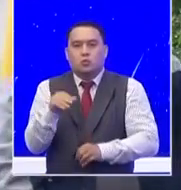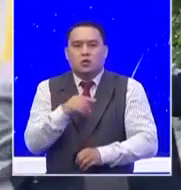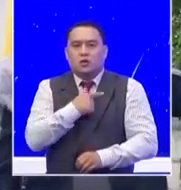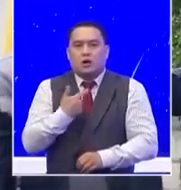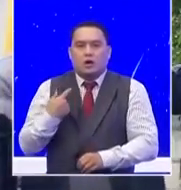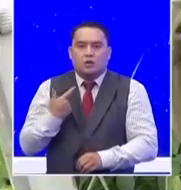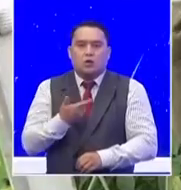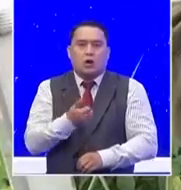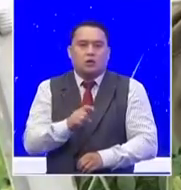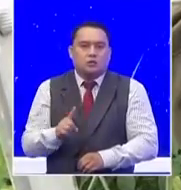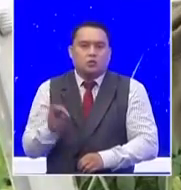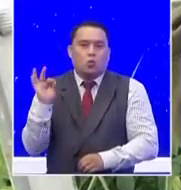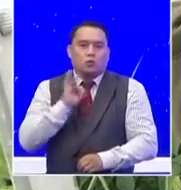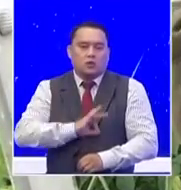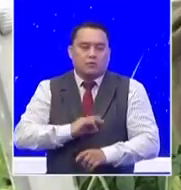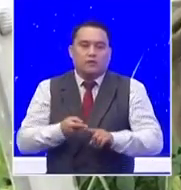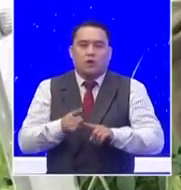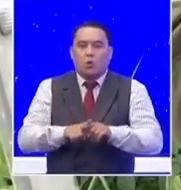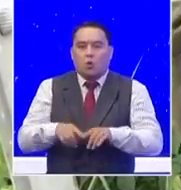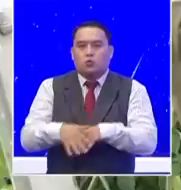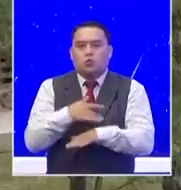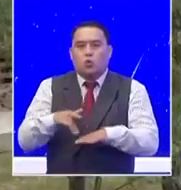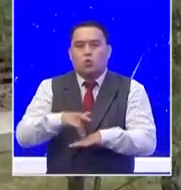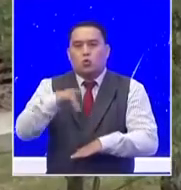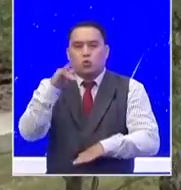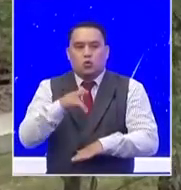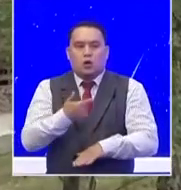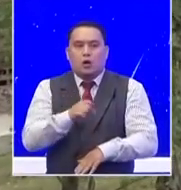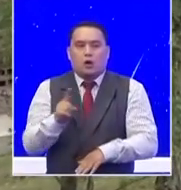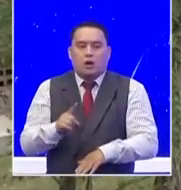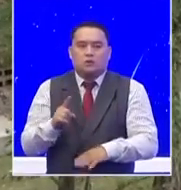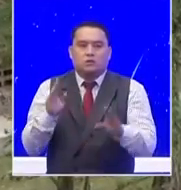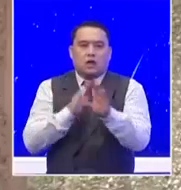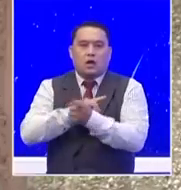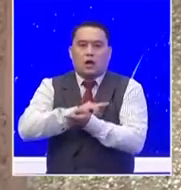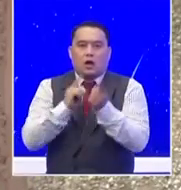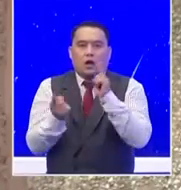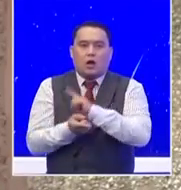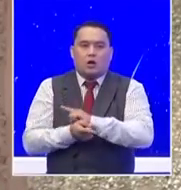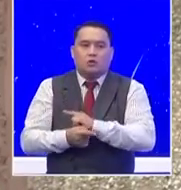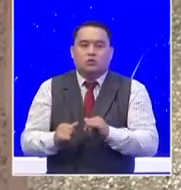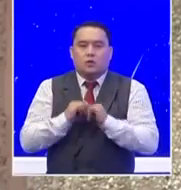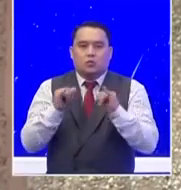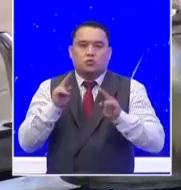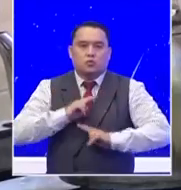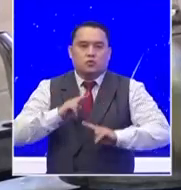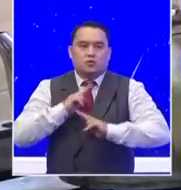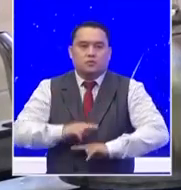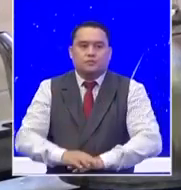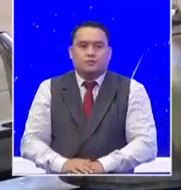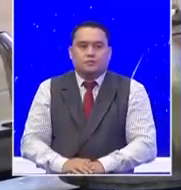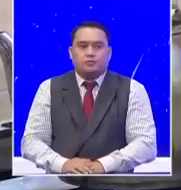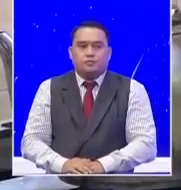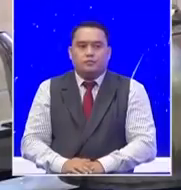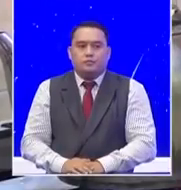көгілдір отынның пайдасын көріп отыр. Көп қабатты сектордағы үйлерді сұйытылған газдан табиғи газға ауыстыру да қарқынды жүруде. Он